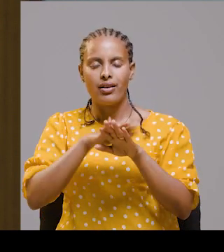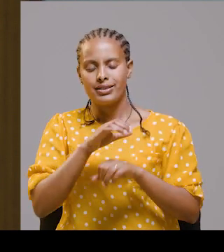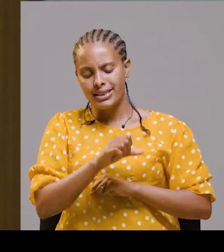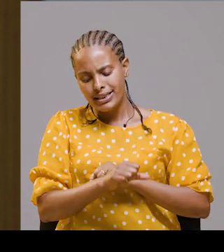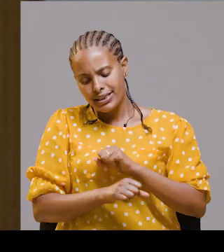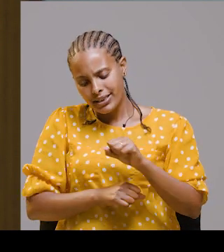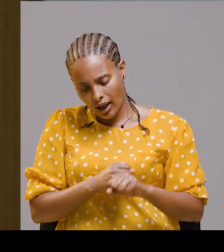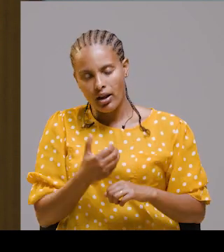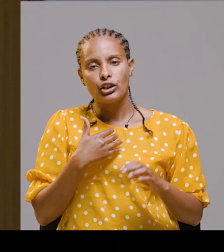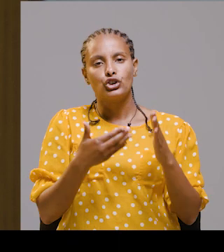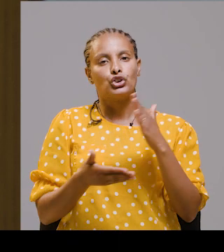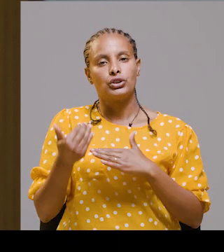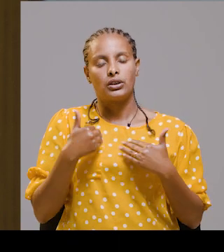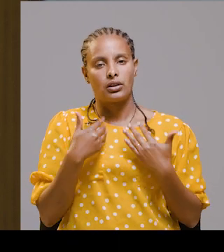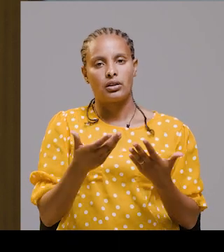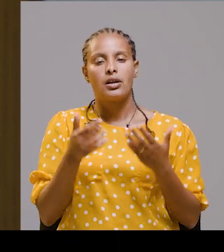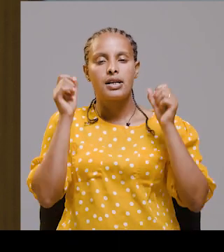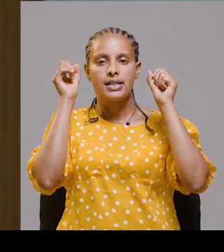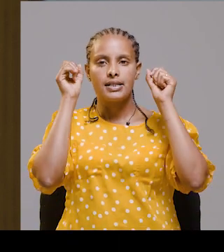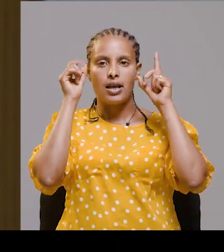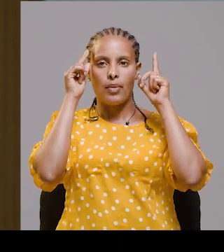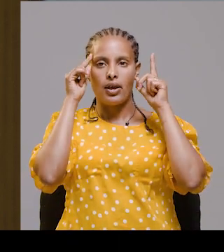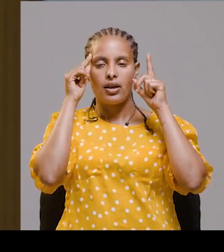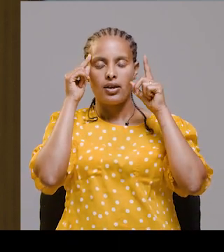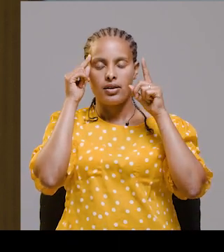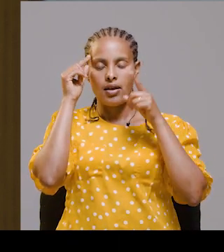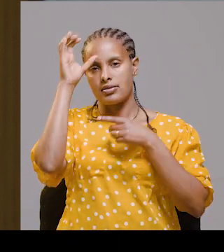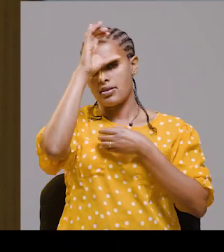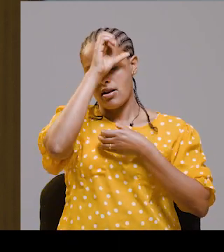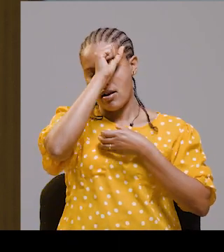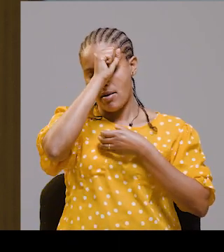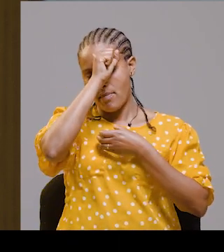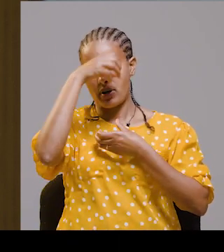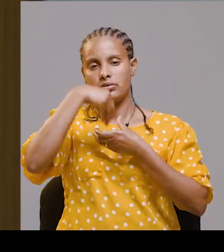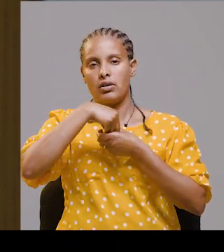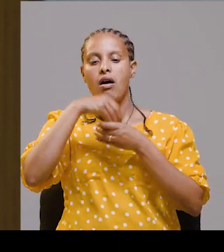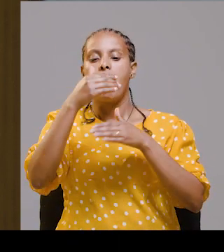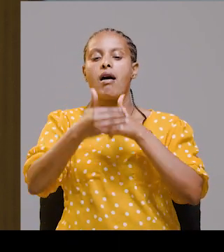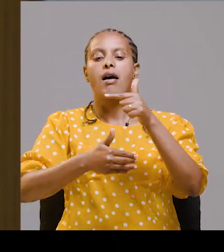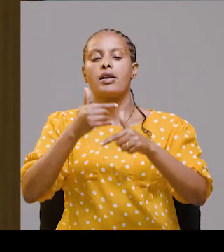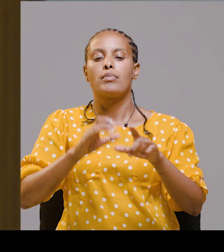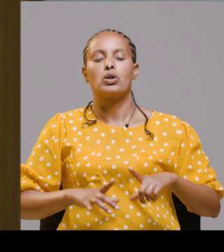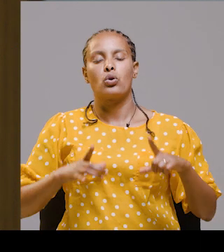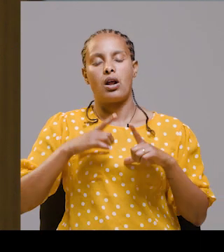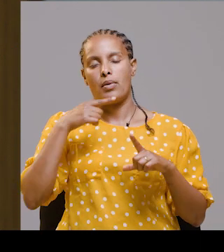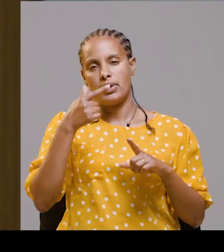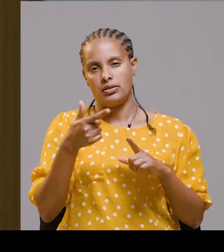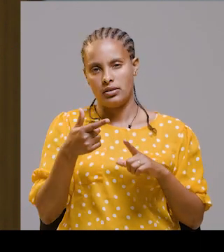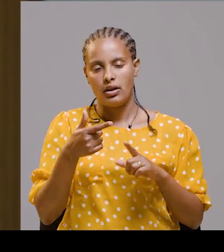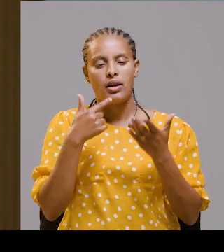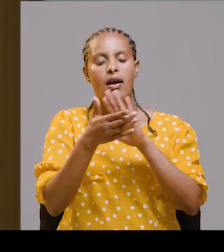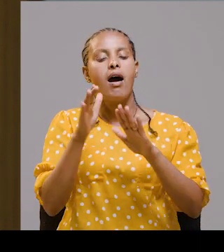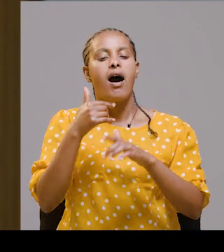ስቃይ ያለውን ችግር ግንዛቤ ውስጥ የከተተ አካሄድ መኖር አለበት ብለን እናስባለን።